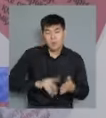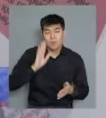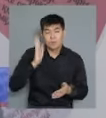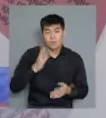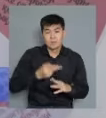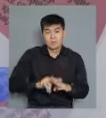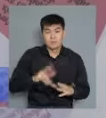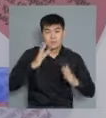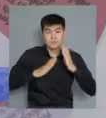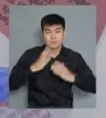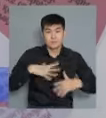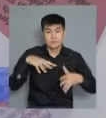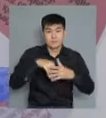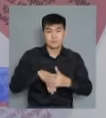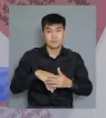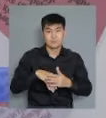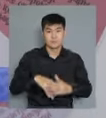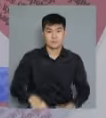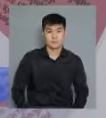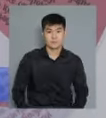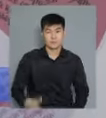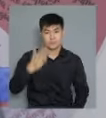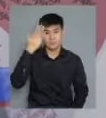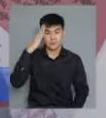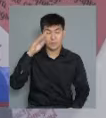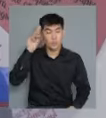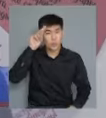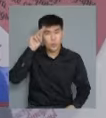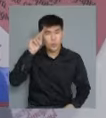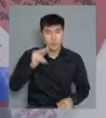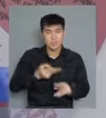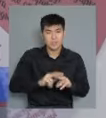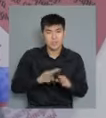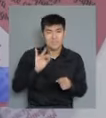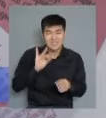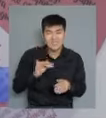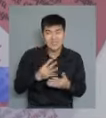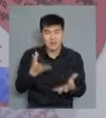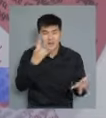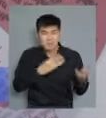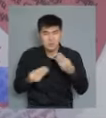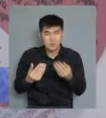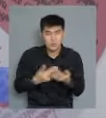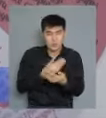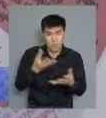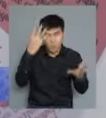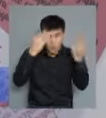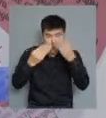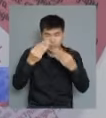что студенты будут вдохновляться творчеством, изучать его и черпать для себя новые какие-то